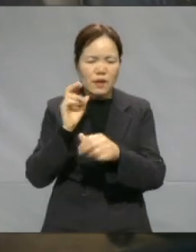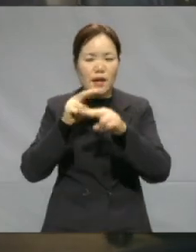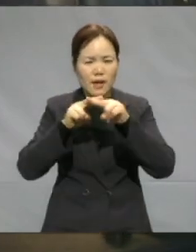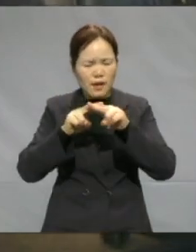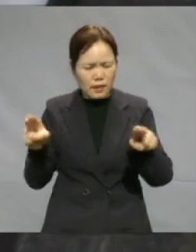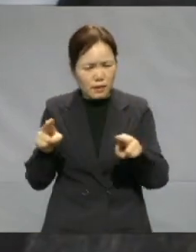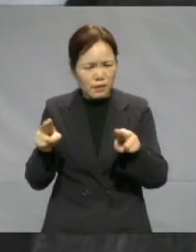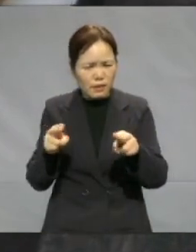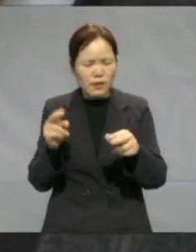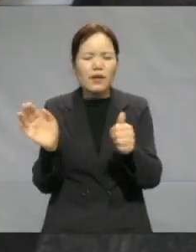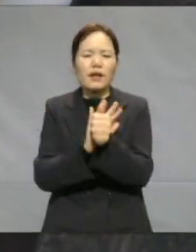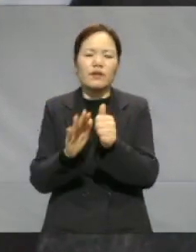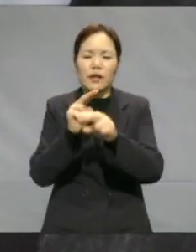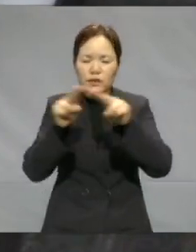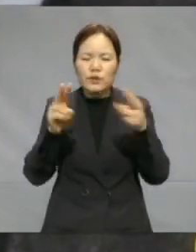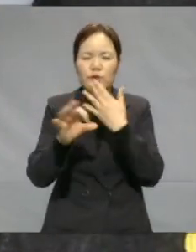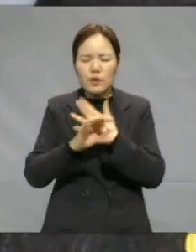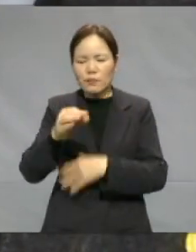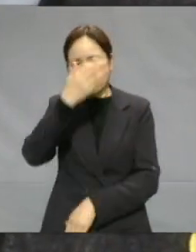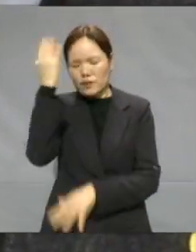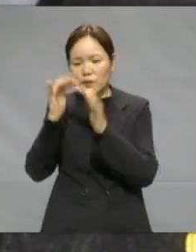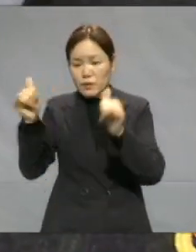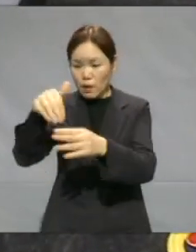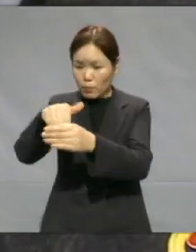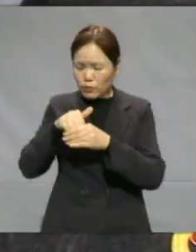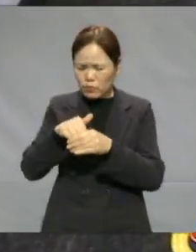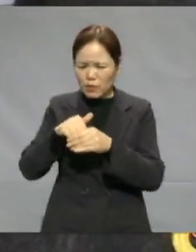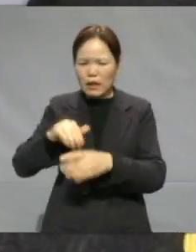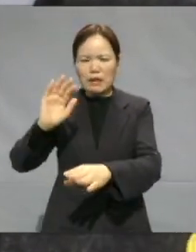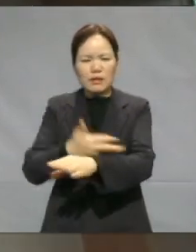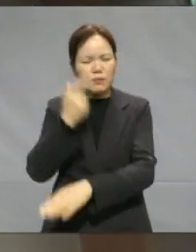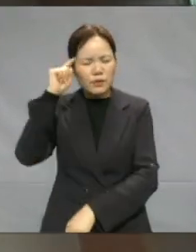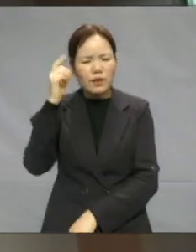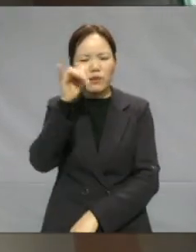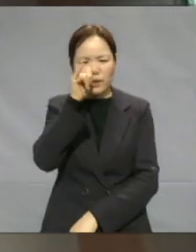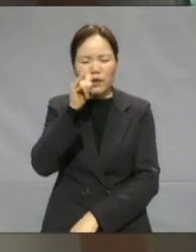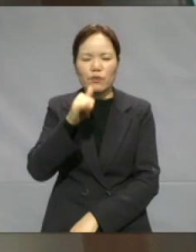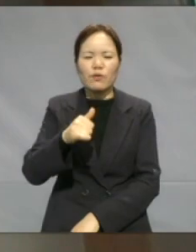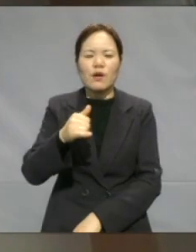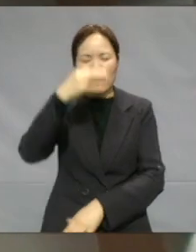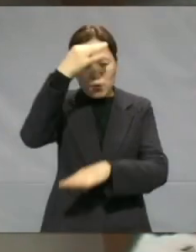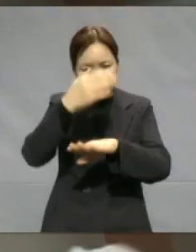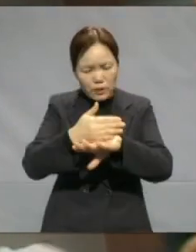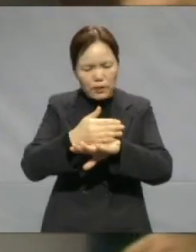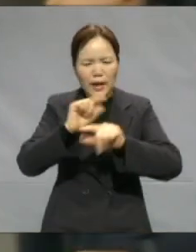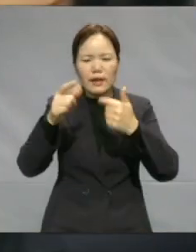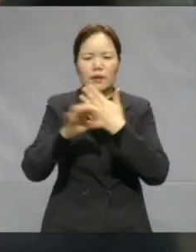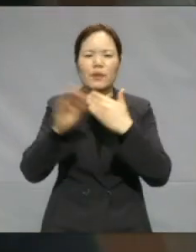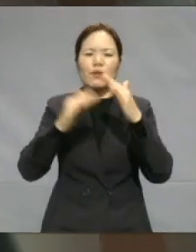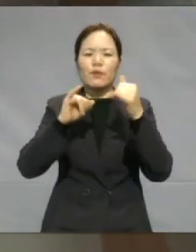하고 있다고 비판했습니다. 이어 노인들에게 석고 대죄하라며 그렇지 않으면 공약을